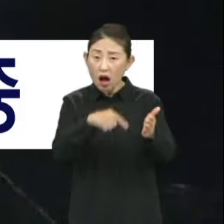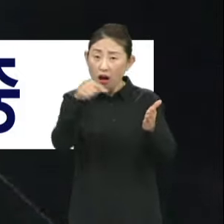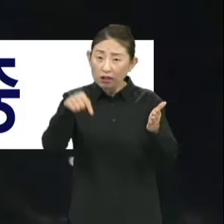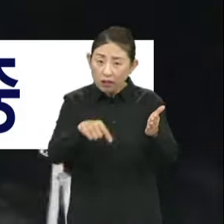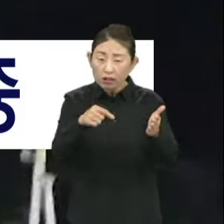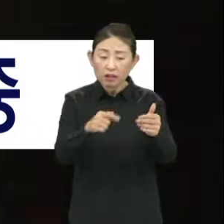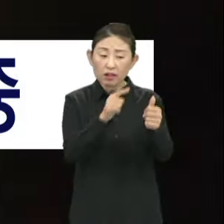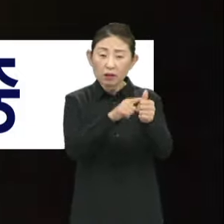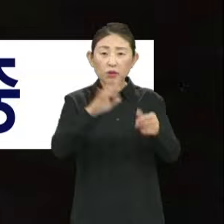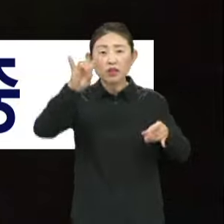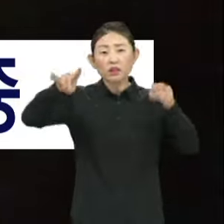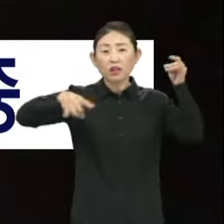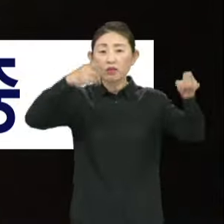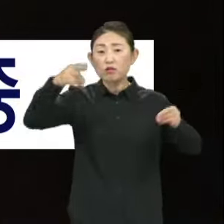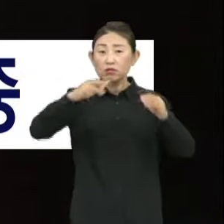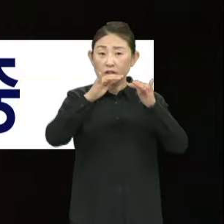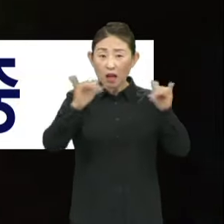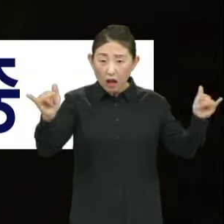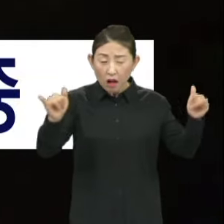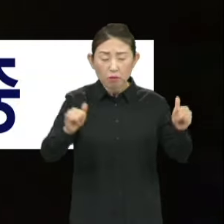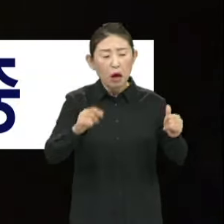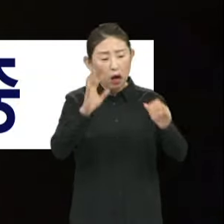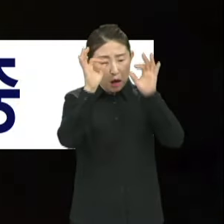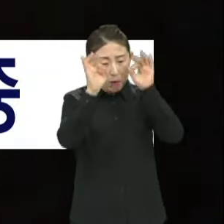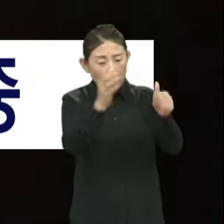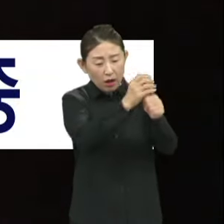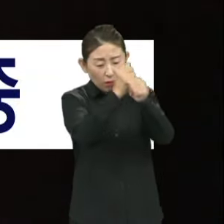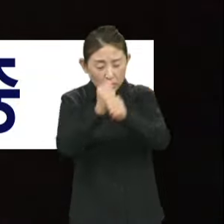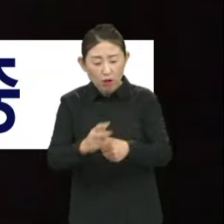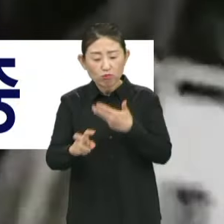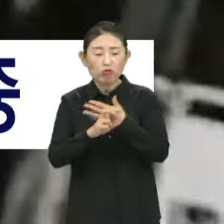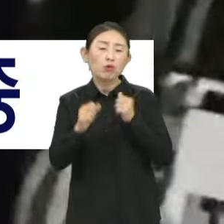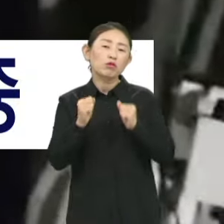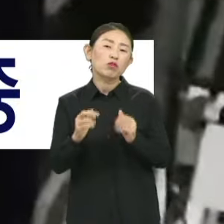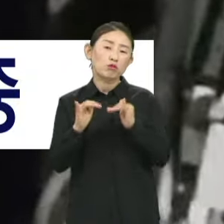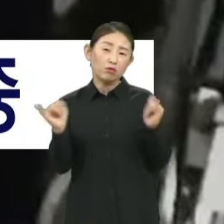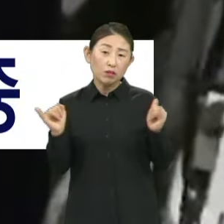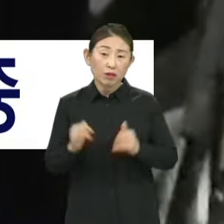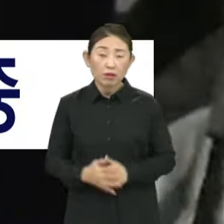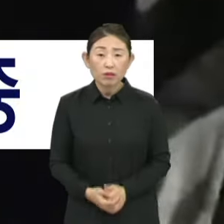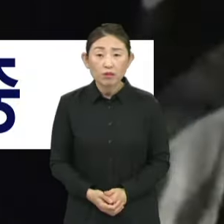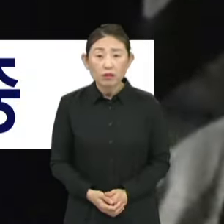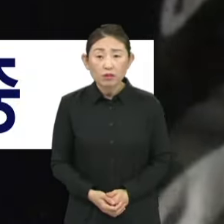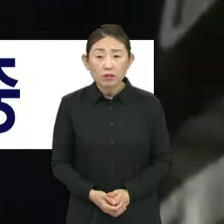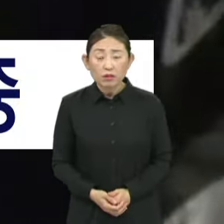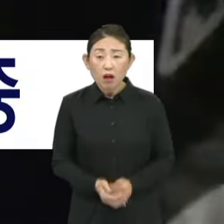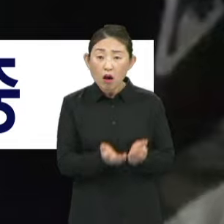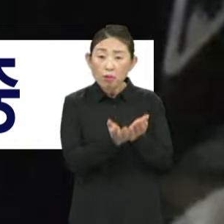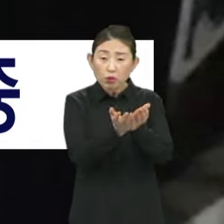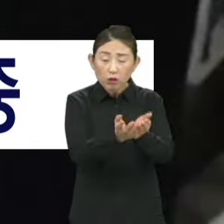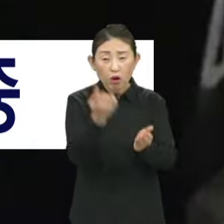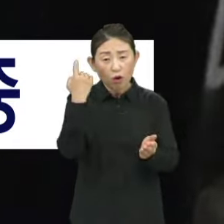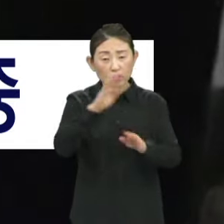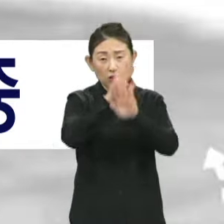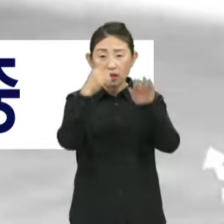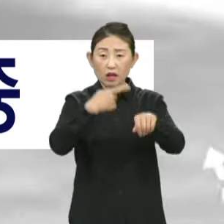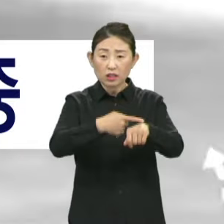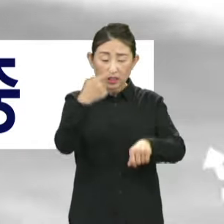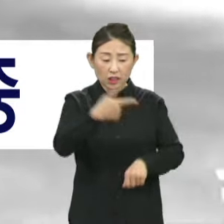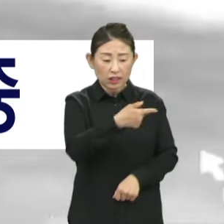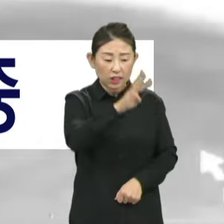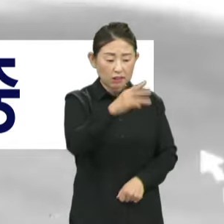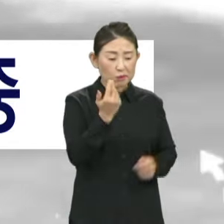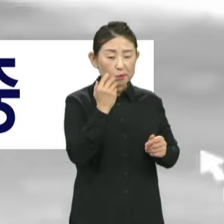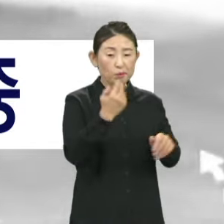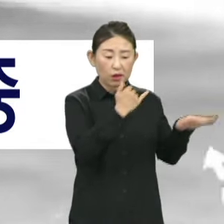보트에 타고 있던 태국 국정 남성이 불법 체류 혐의로 해경에 붙잡혔습니다이 보트는 어제 낮 시쯤 대천항에서